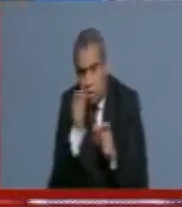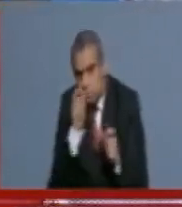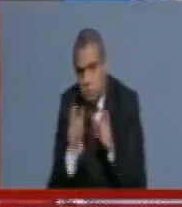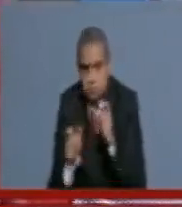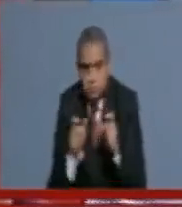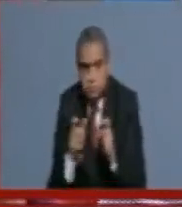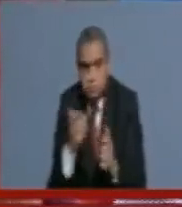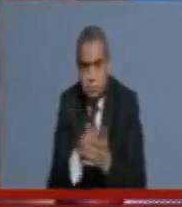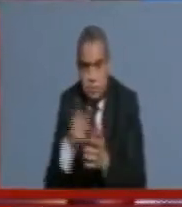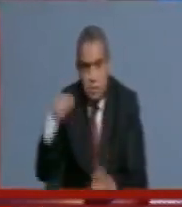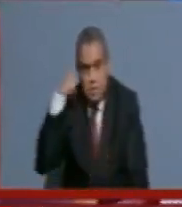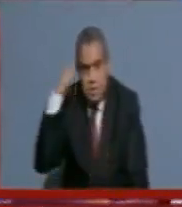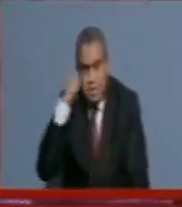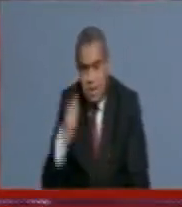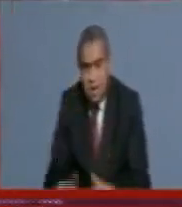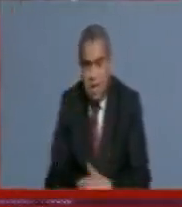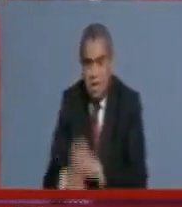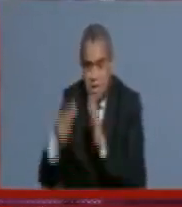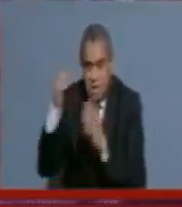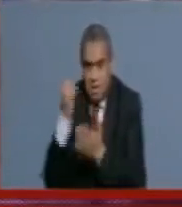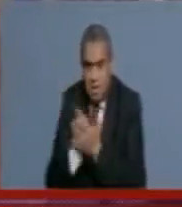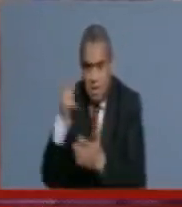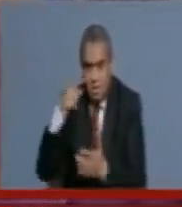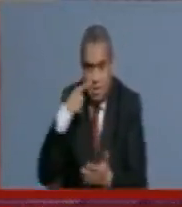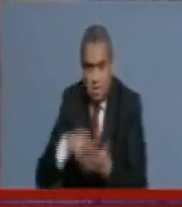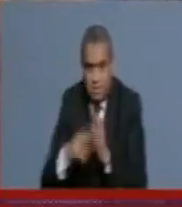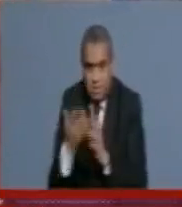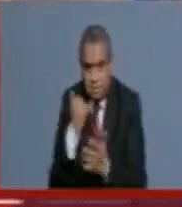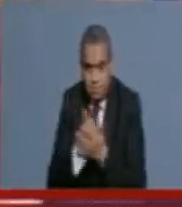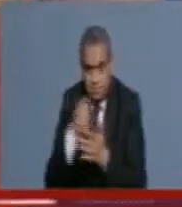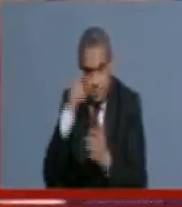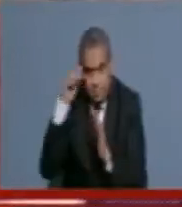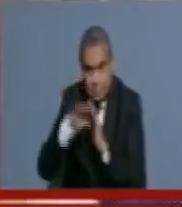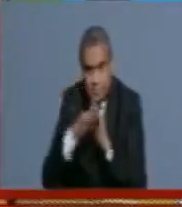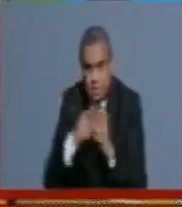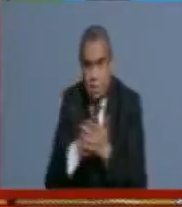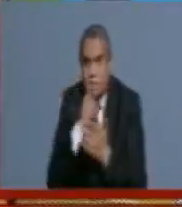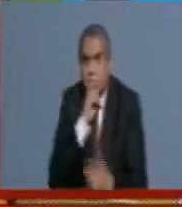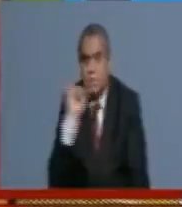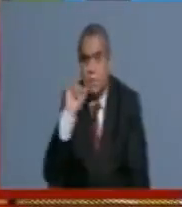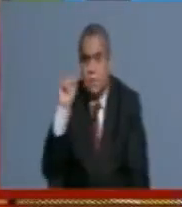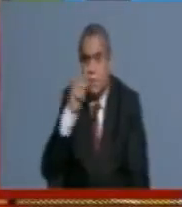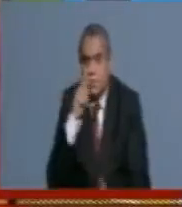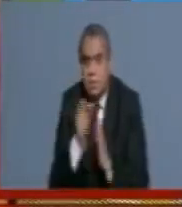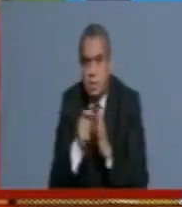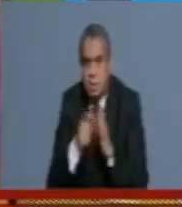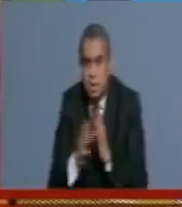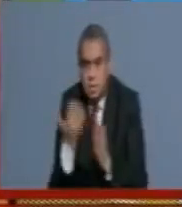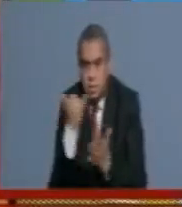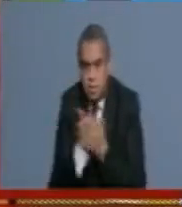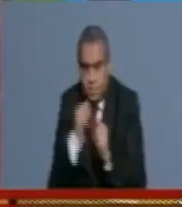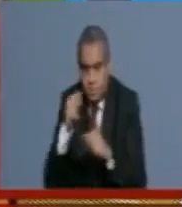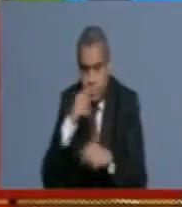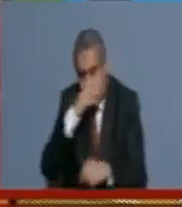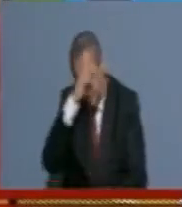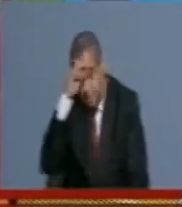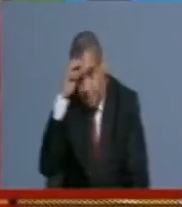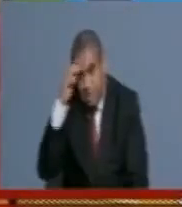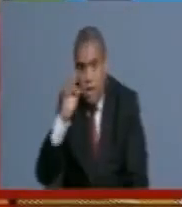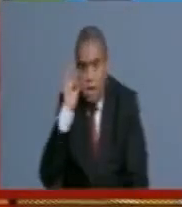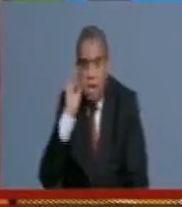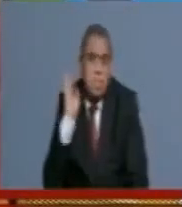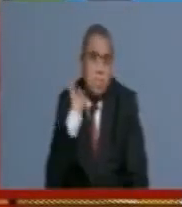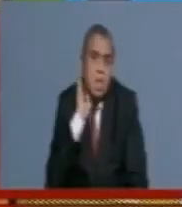رئيس الجمهوريه اللي هو برده بما له من اهميه من اي مطعم، لان الشرف القضائي ده ضمانه